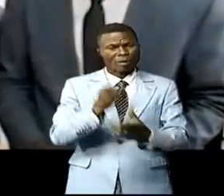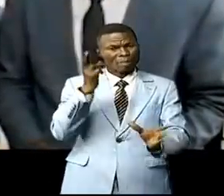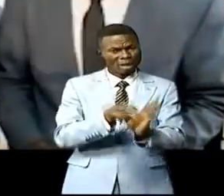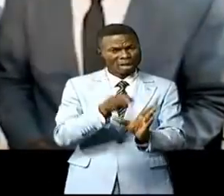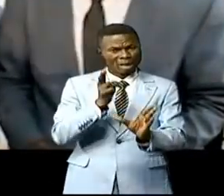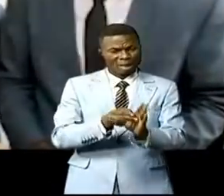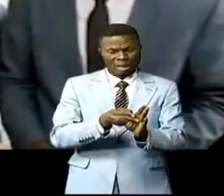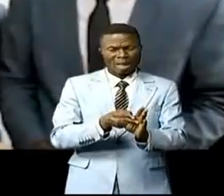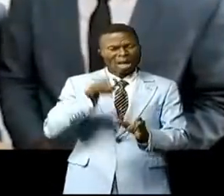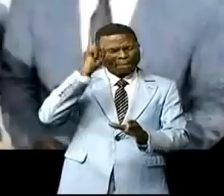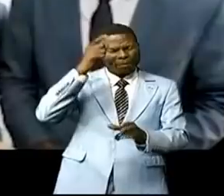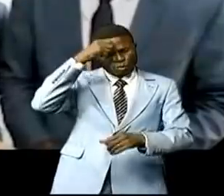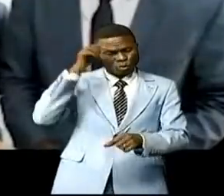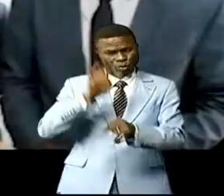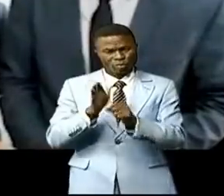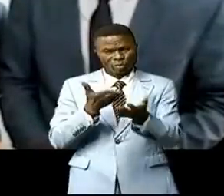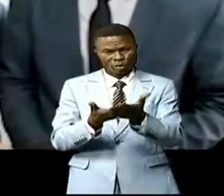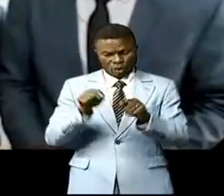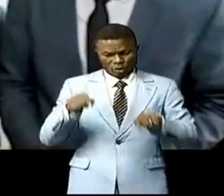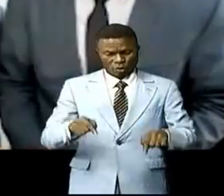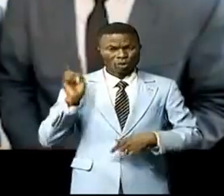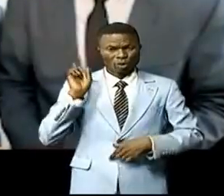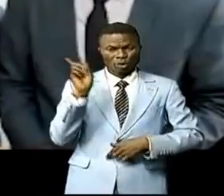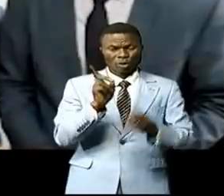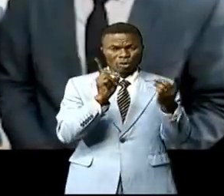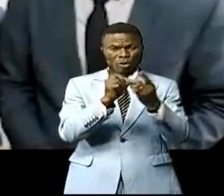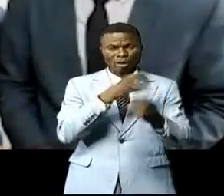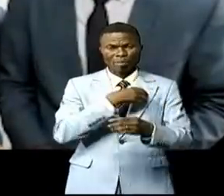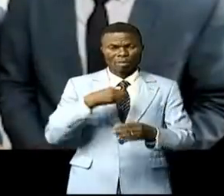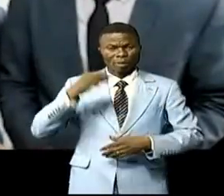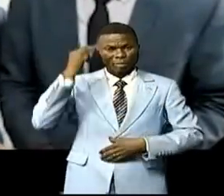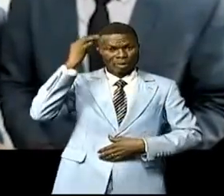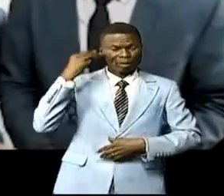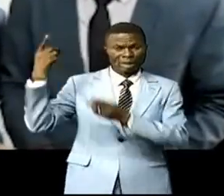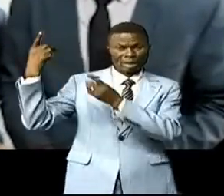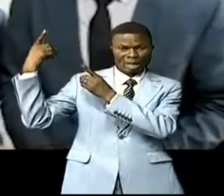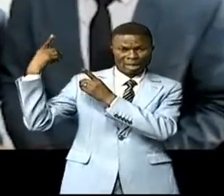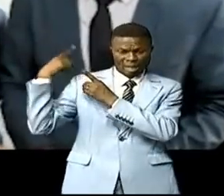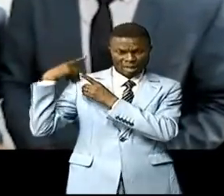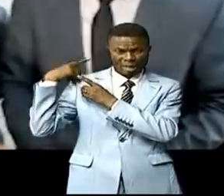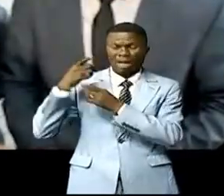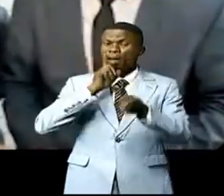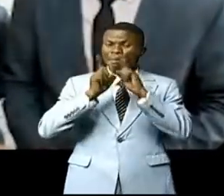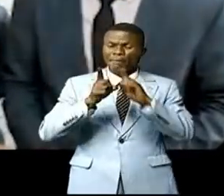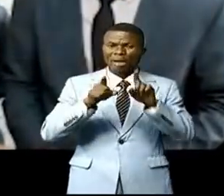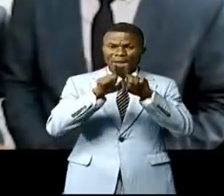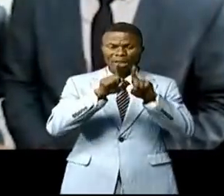plus vulnérables. Aujourd'hui, nous sommes venus voir Madame la ministre déléguée pour discuter